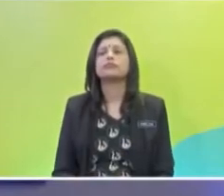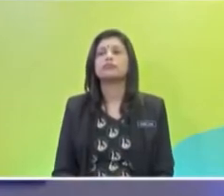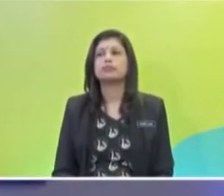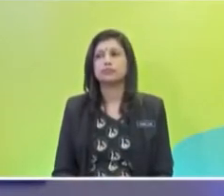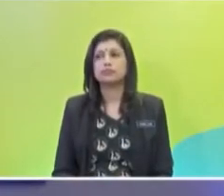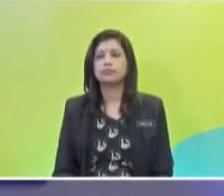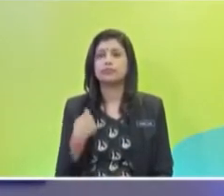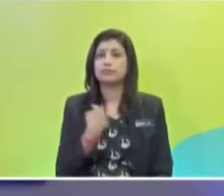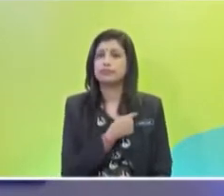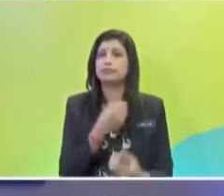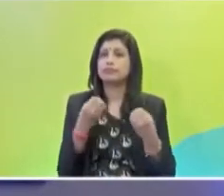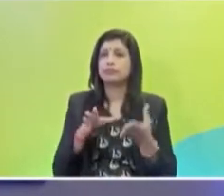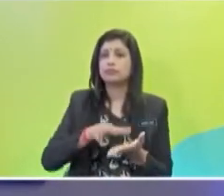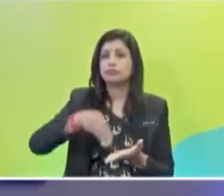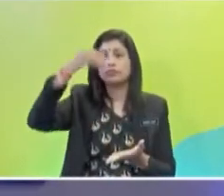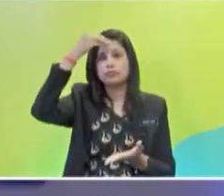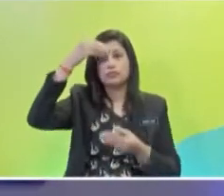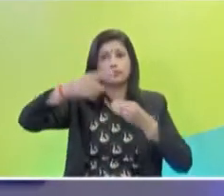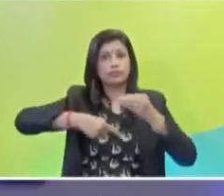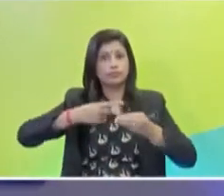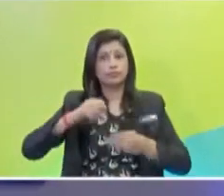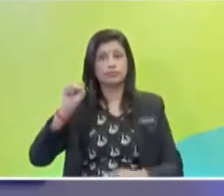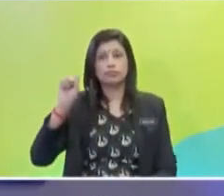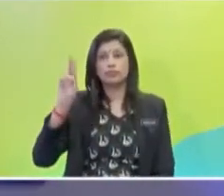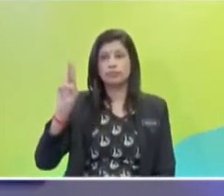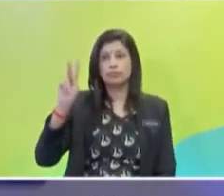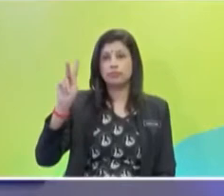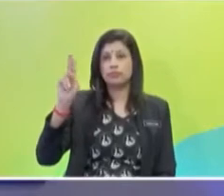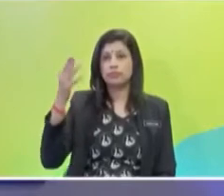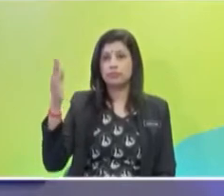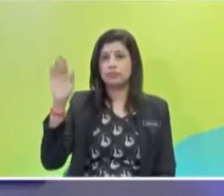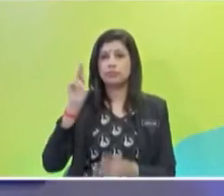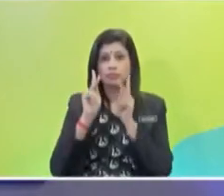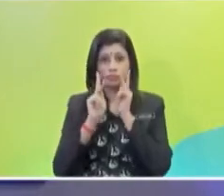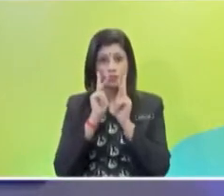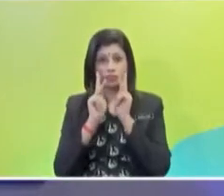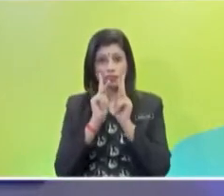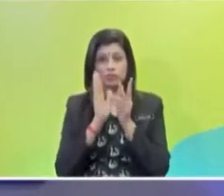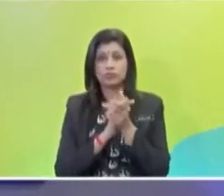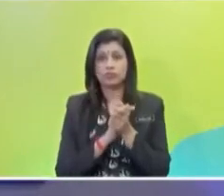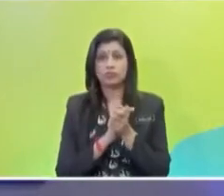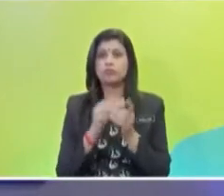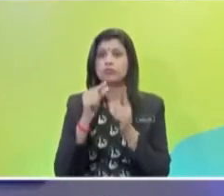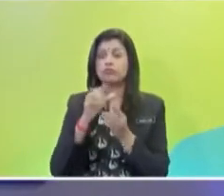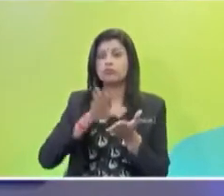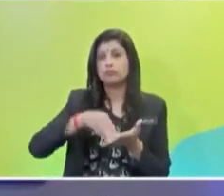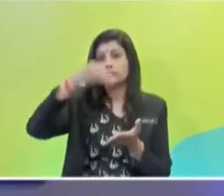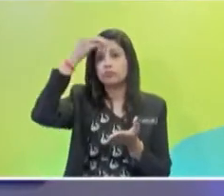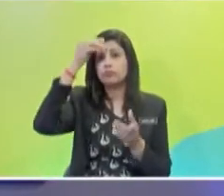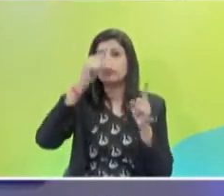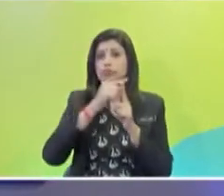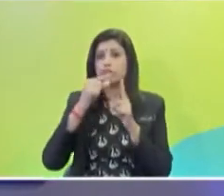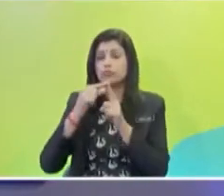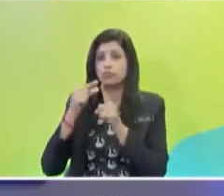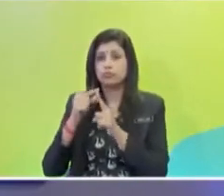dah belajar tentang suku kata. Suku kata yang terdiri daripada perkataan yang terdiri daripada dua suku kata, iaitu